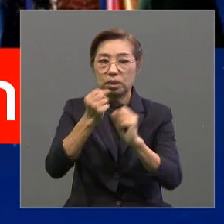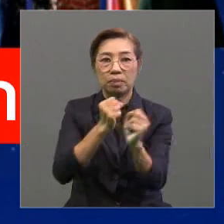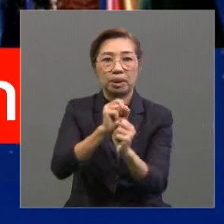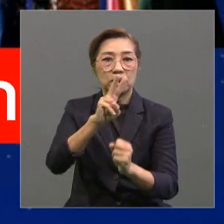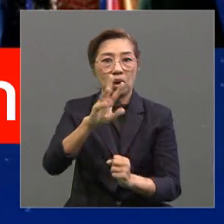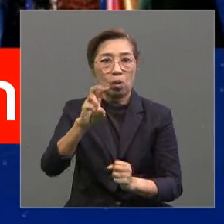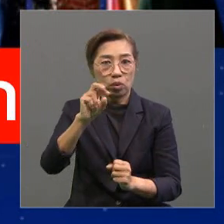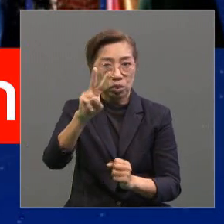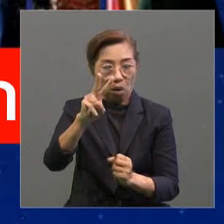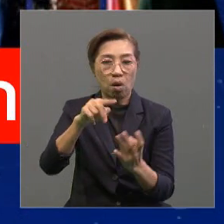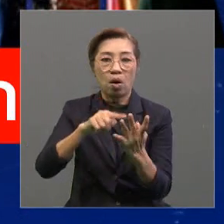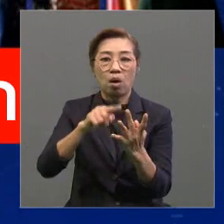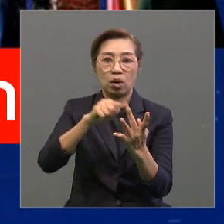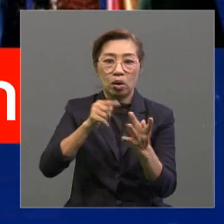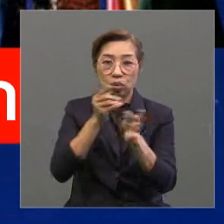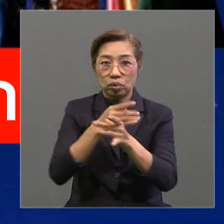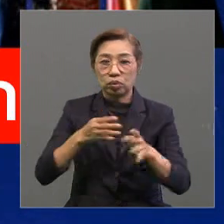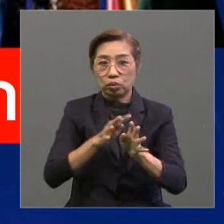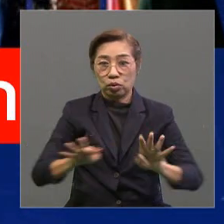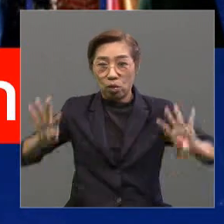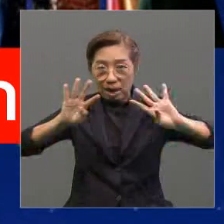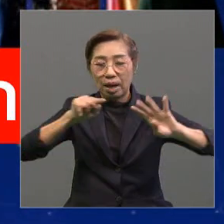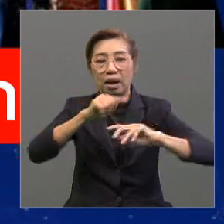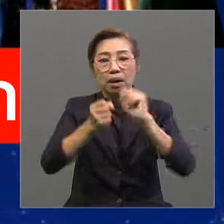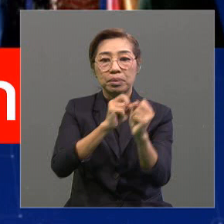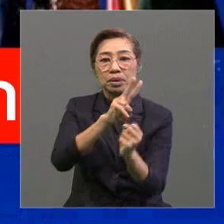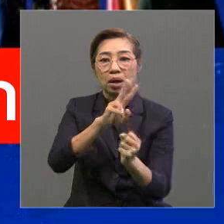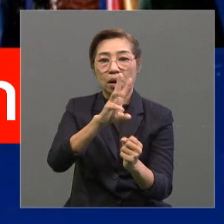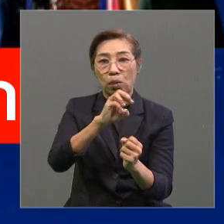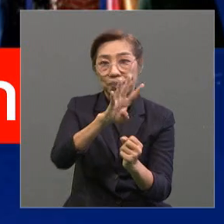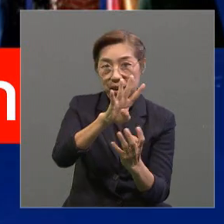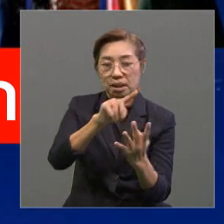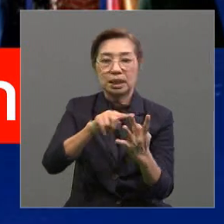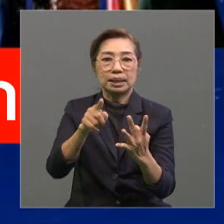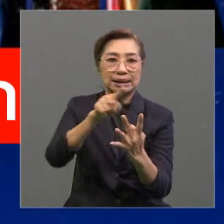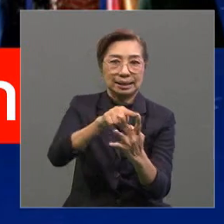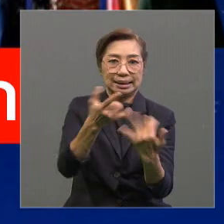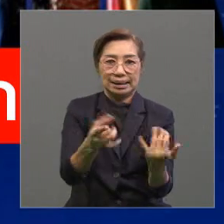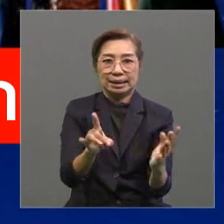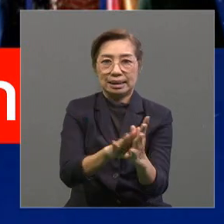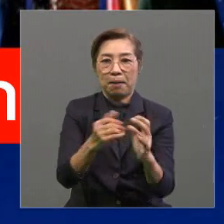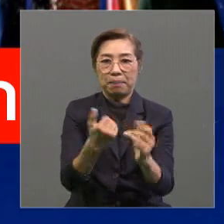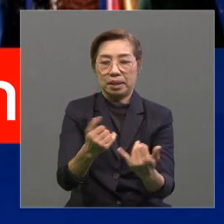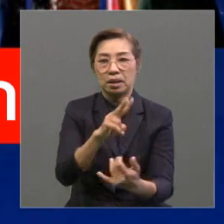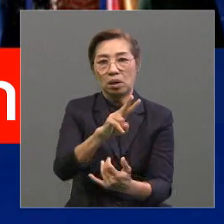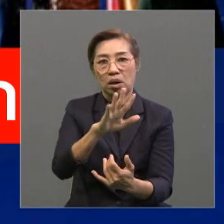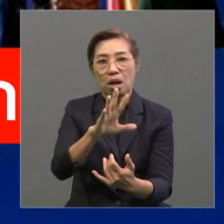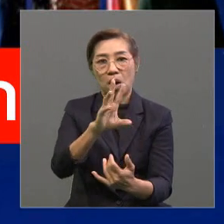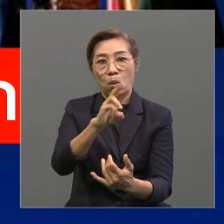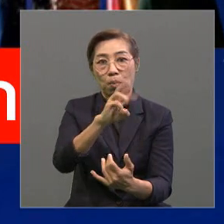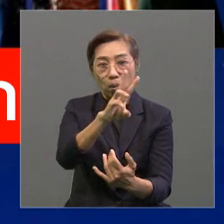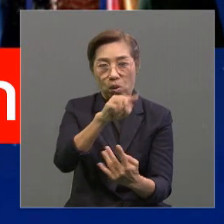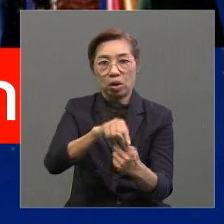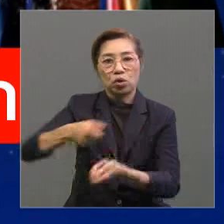2562และโนราในปี2564ครับแล้วก็มาปีนี้เนี่ย 2566